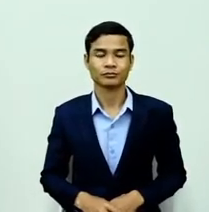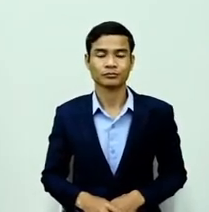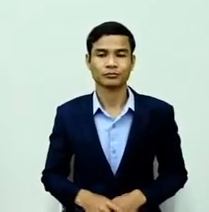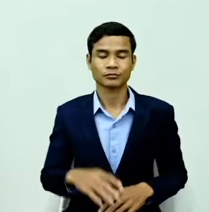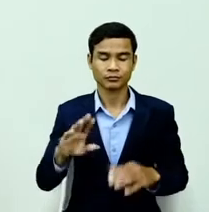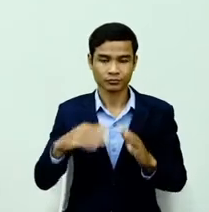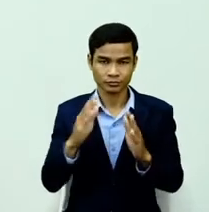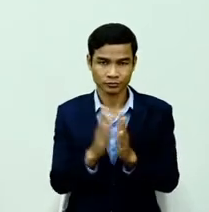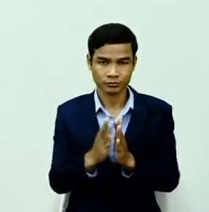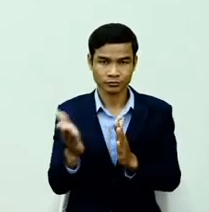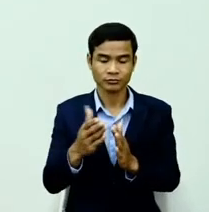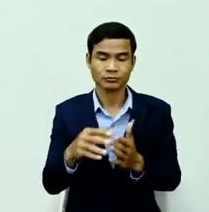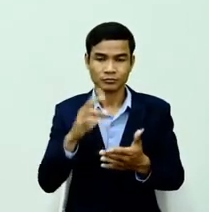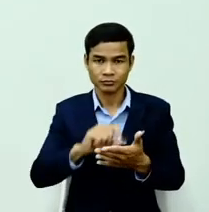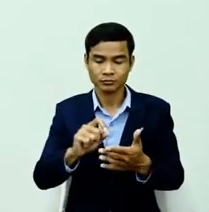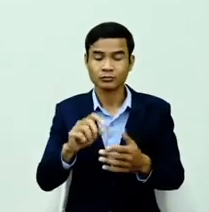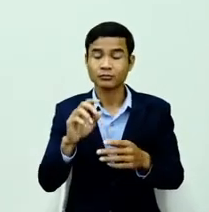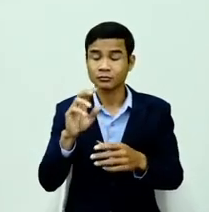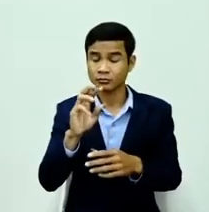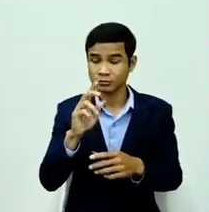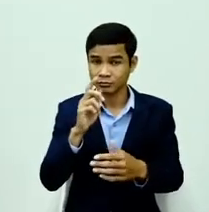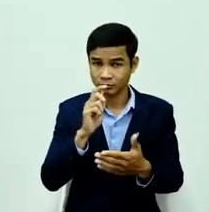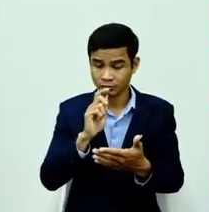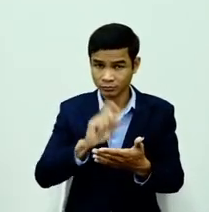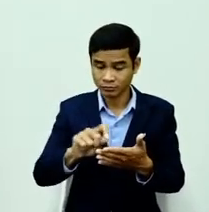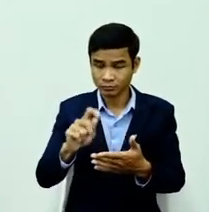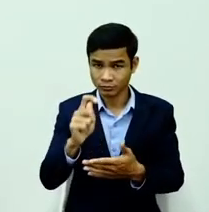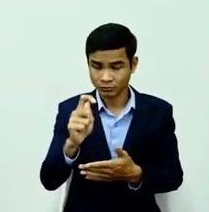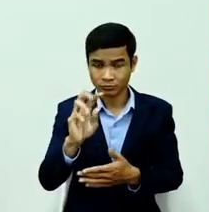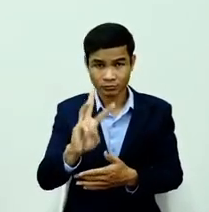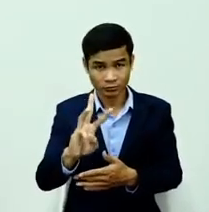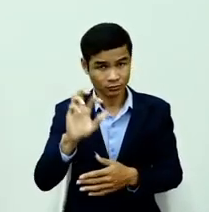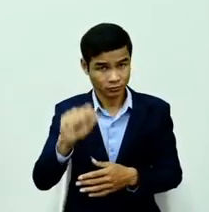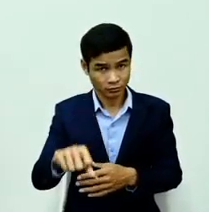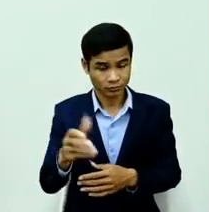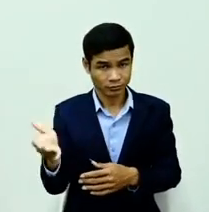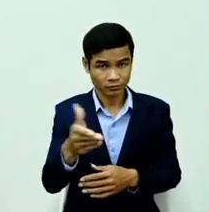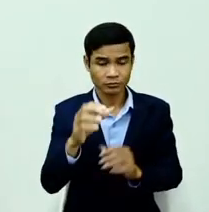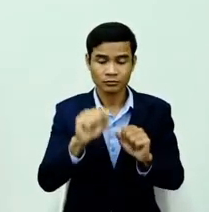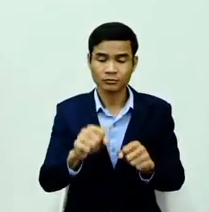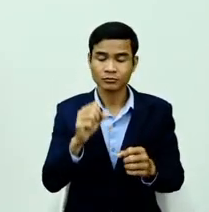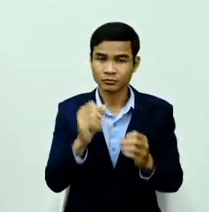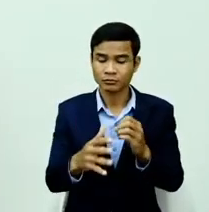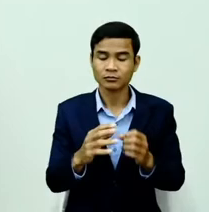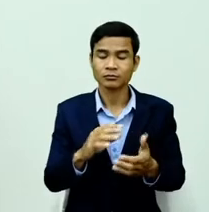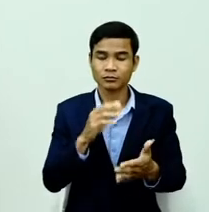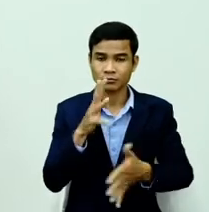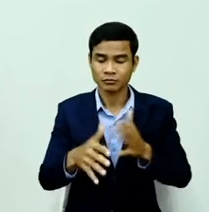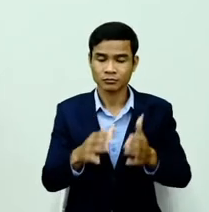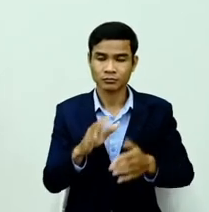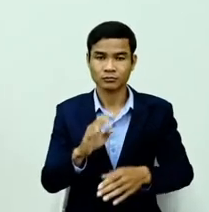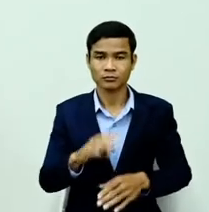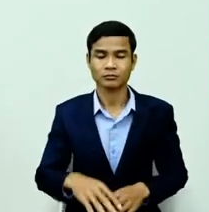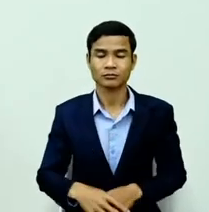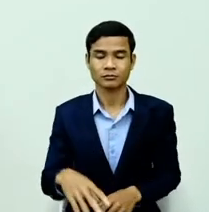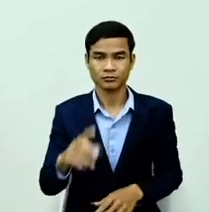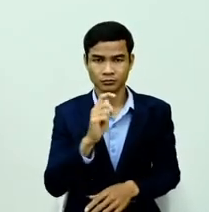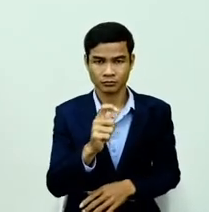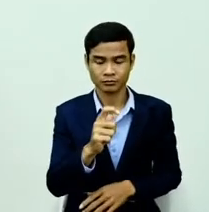Akan, kon saya ban bay tua banyak kru dari teh. Tah, kon cap dam, an,